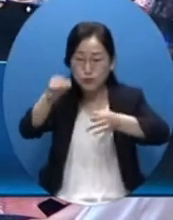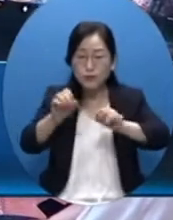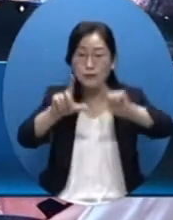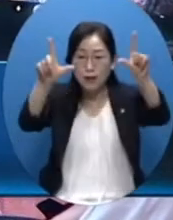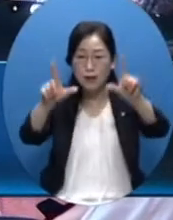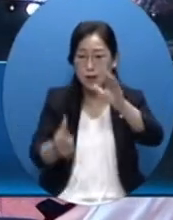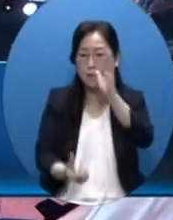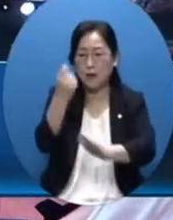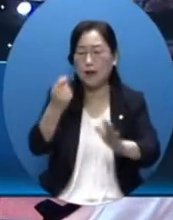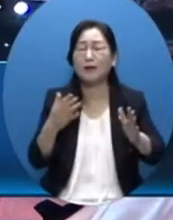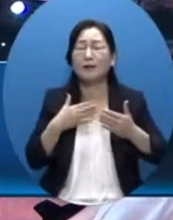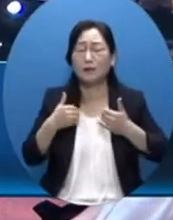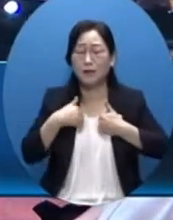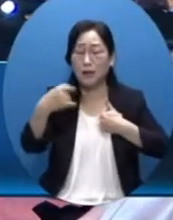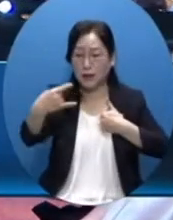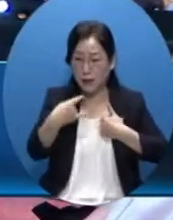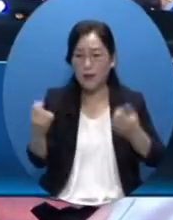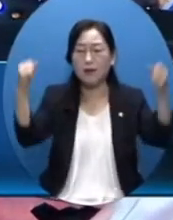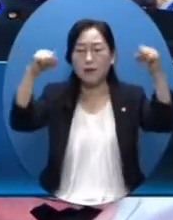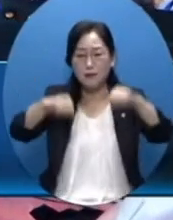내게 응답하소서